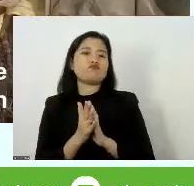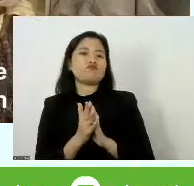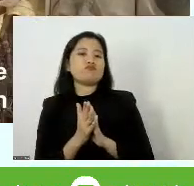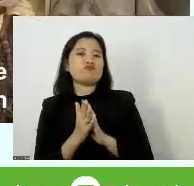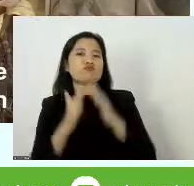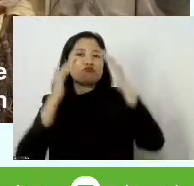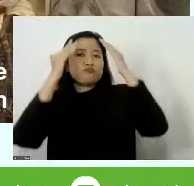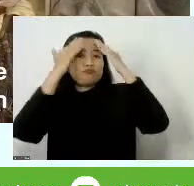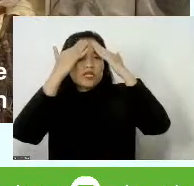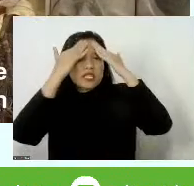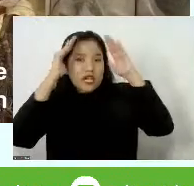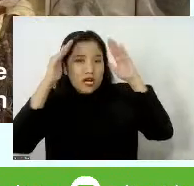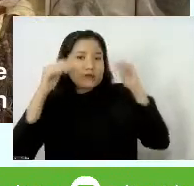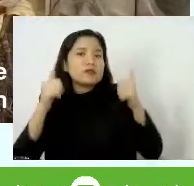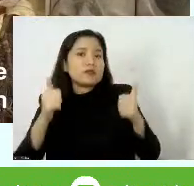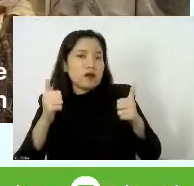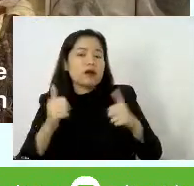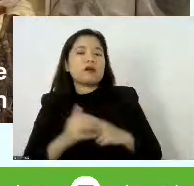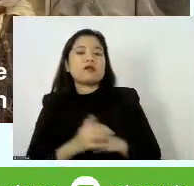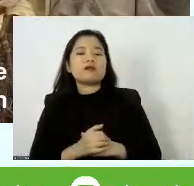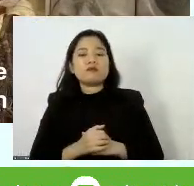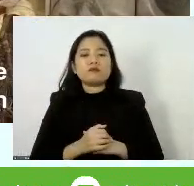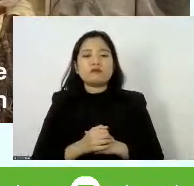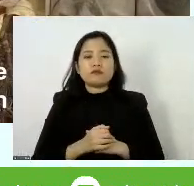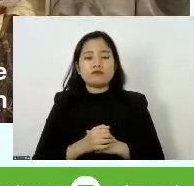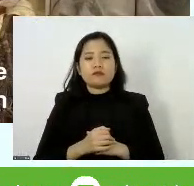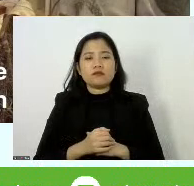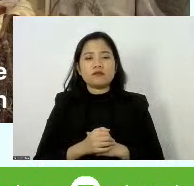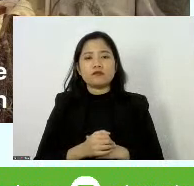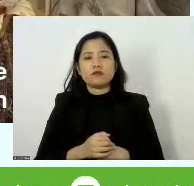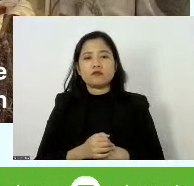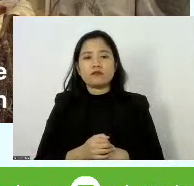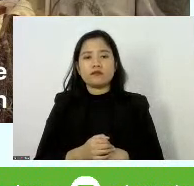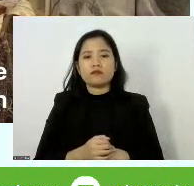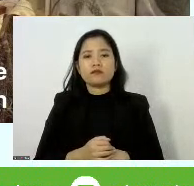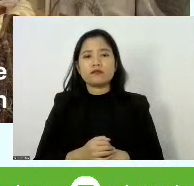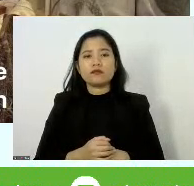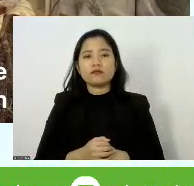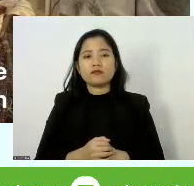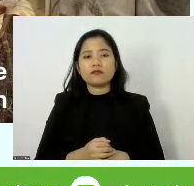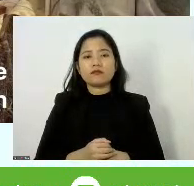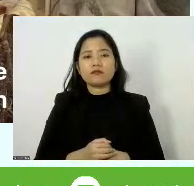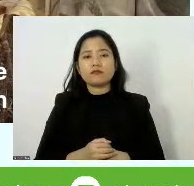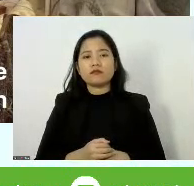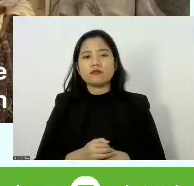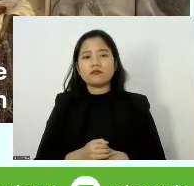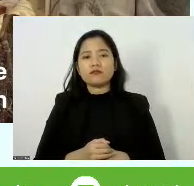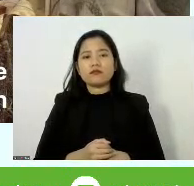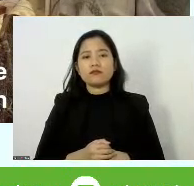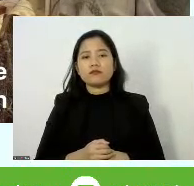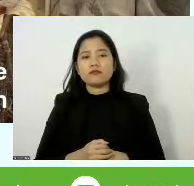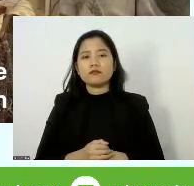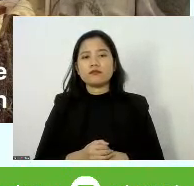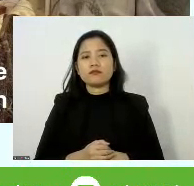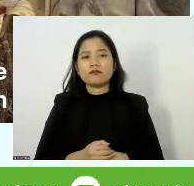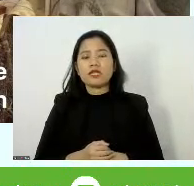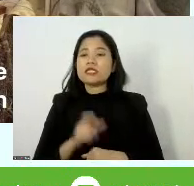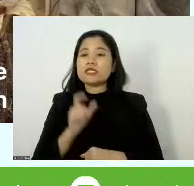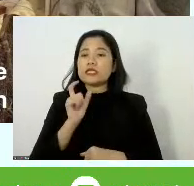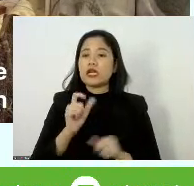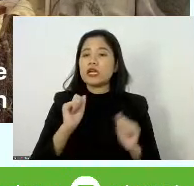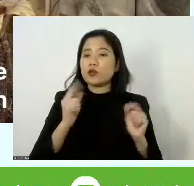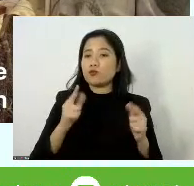pikiran kita mindset kita untuk lebih beralih dan apa switch berubah gaya hidup kita